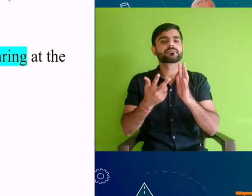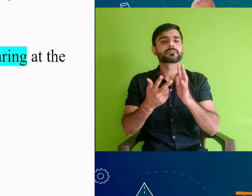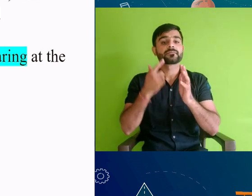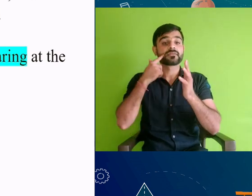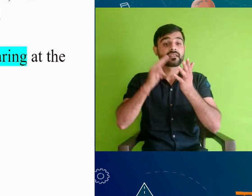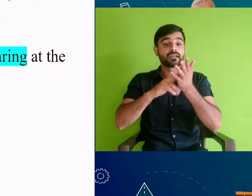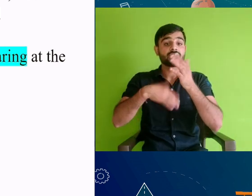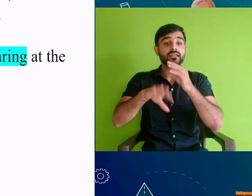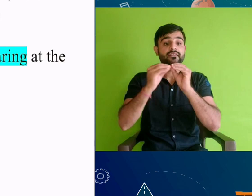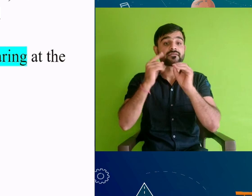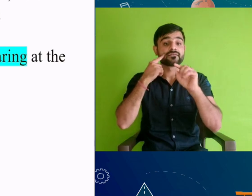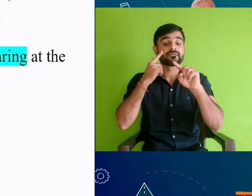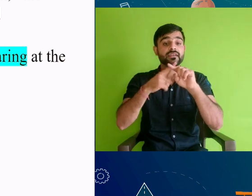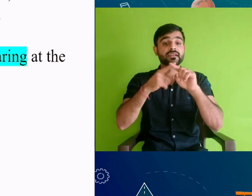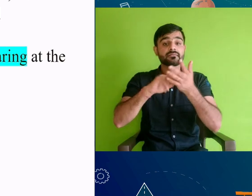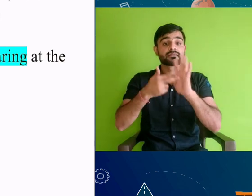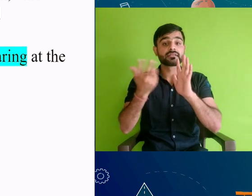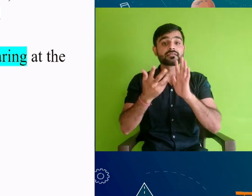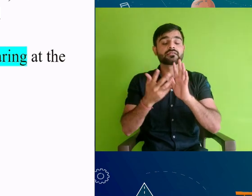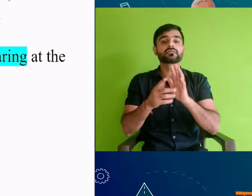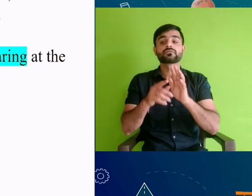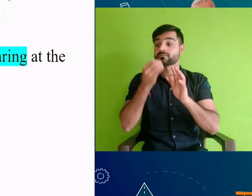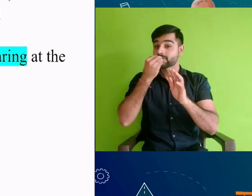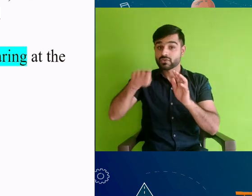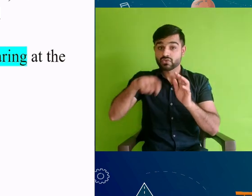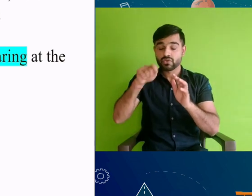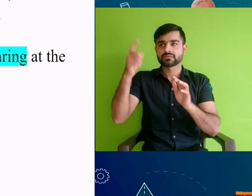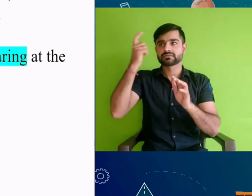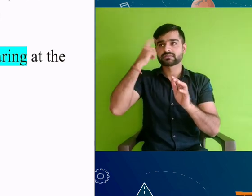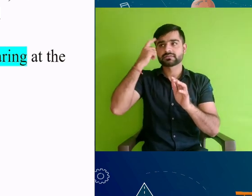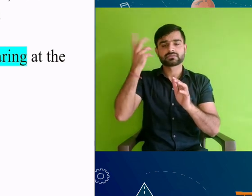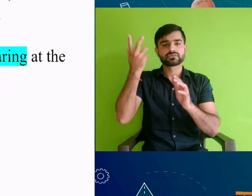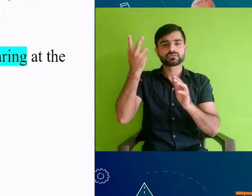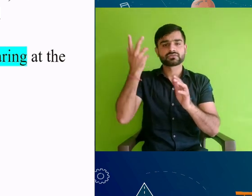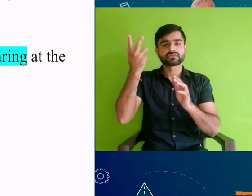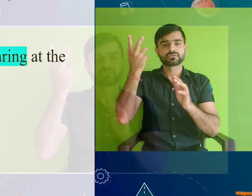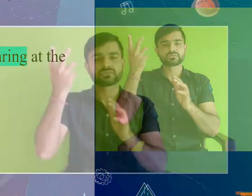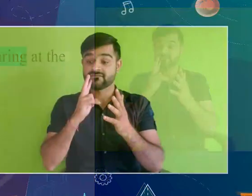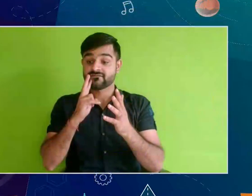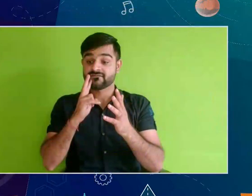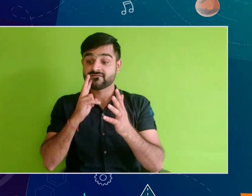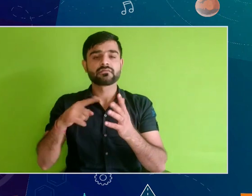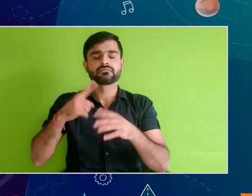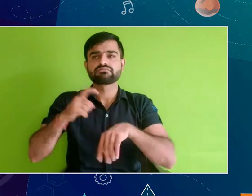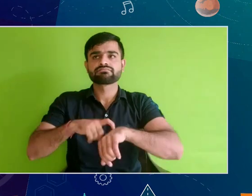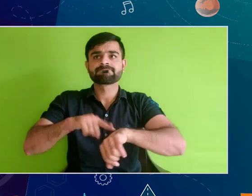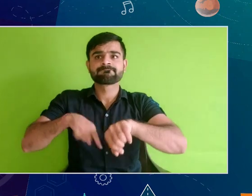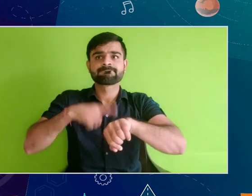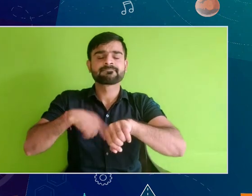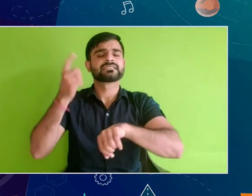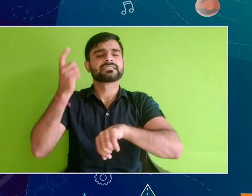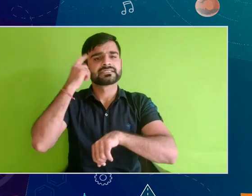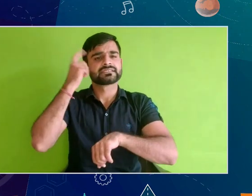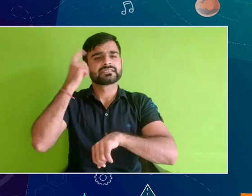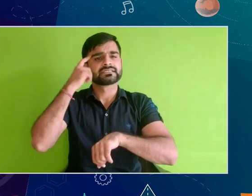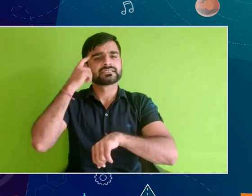है कि अब कुक सोच में पड़ गया और उन सब्जियों के छिलकों को बहुत देर तक घूरता रहा कि अब मैं इनका